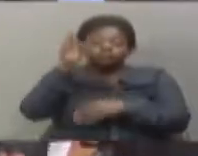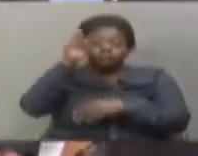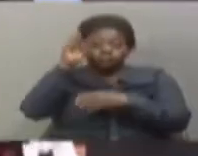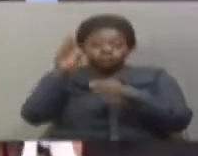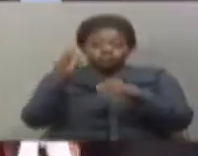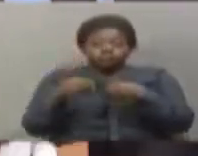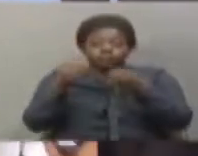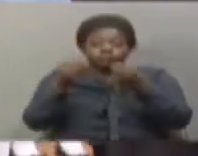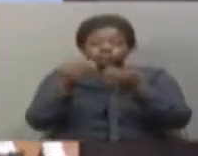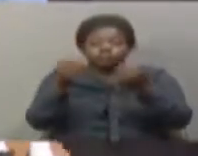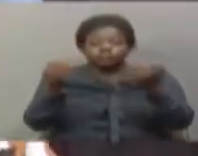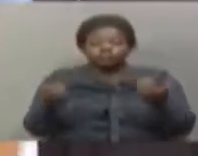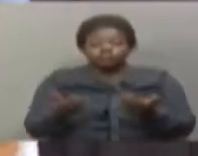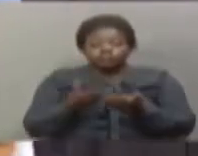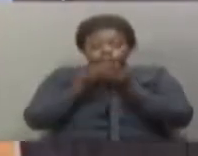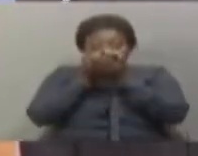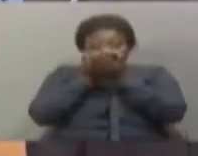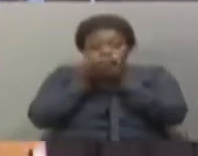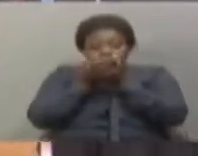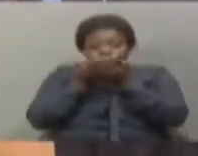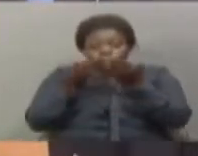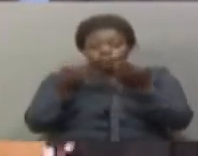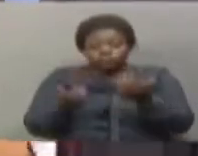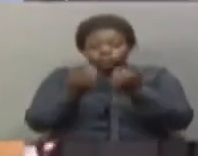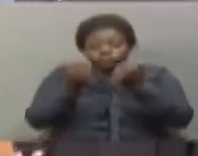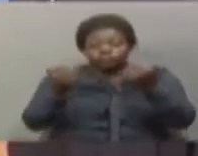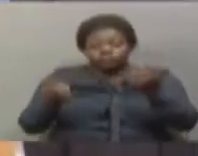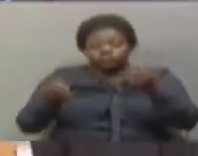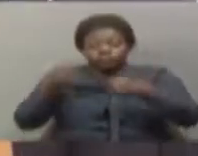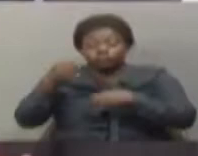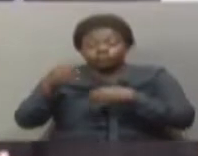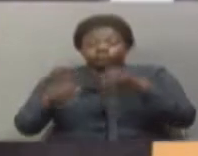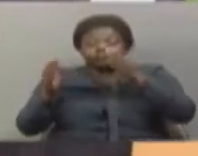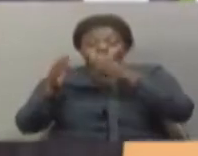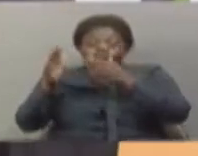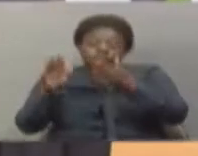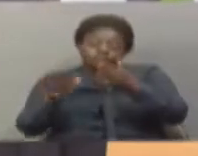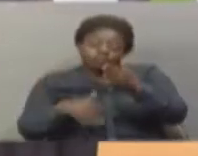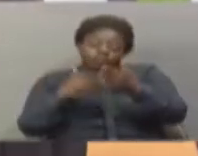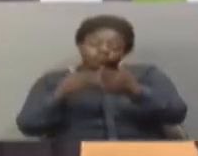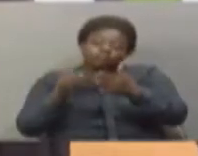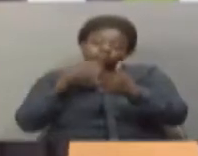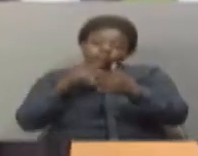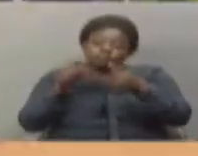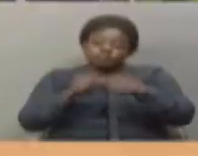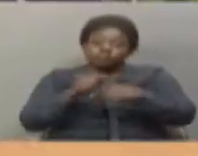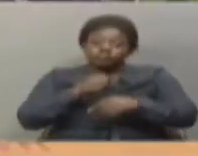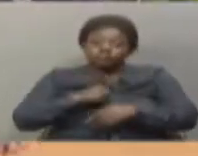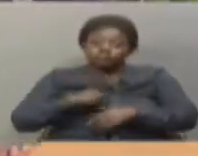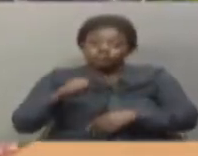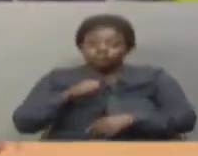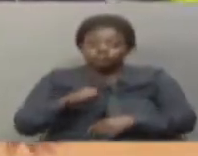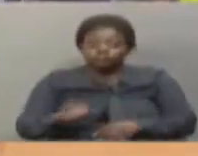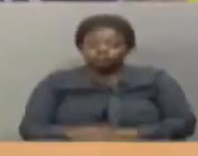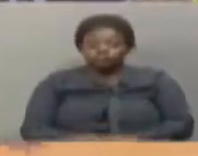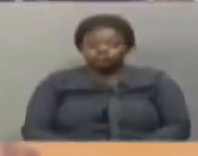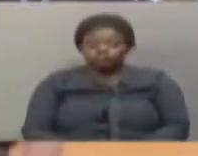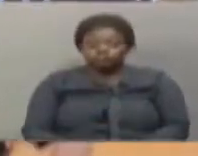abaana esakulamento erya konfirimasiyo. Abaana bakyamudde omukolo nga bayimba ennyimba n'okuzina.